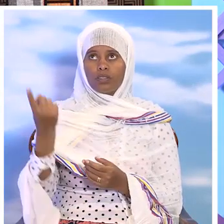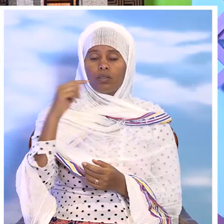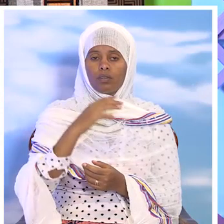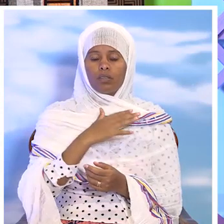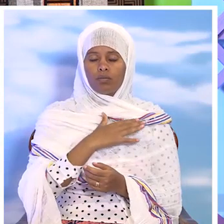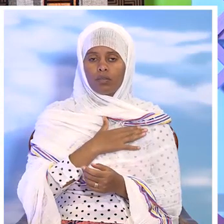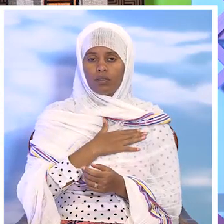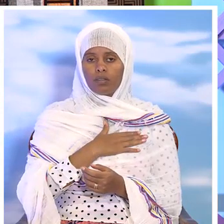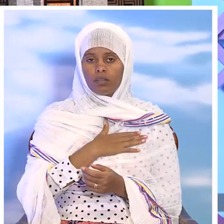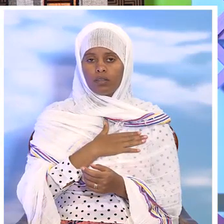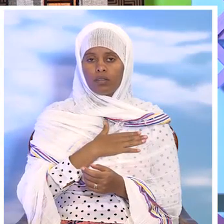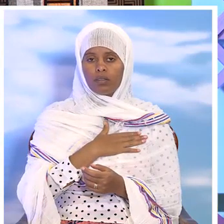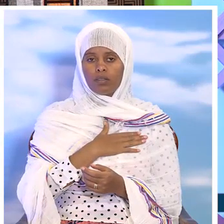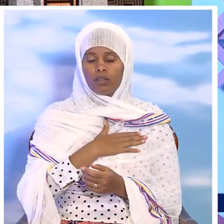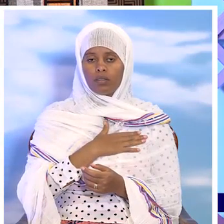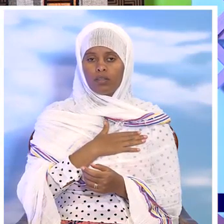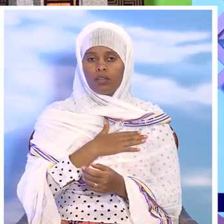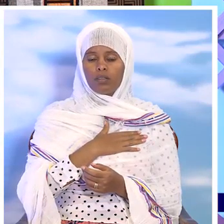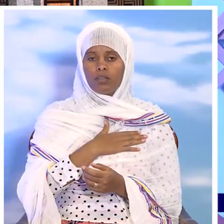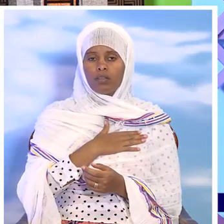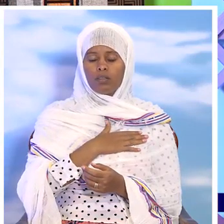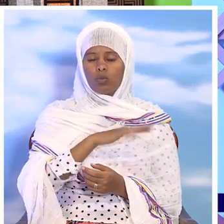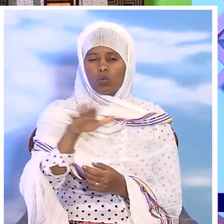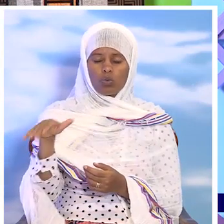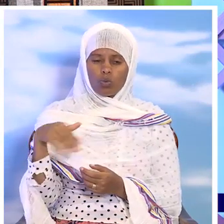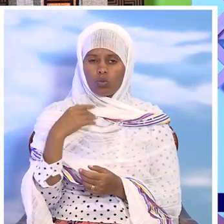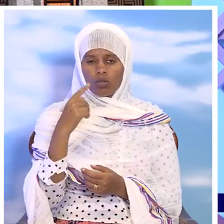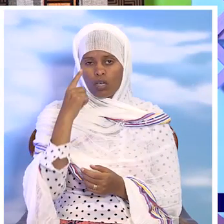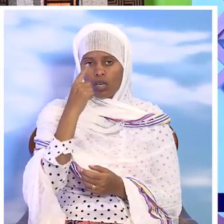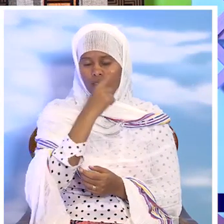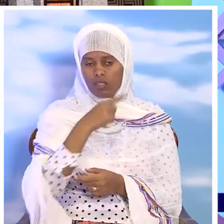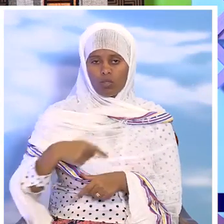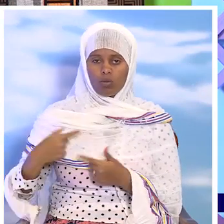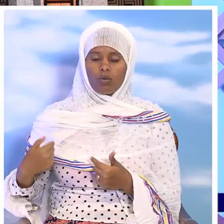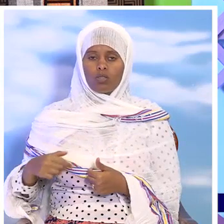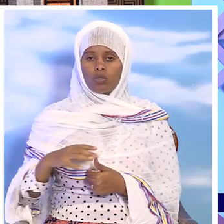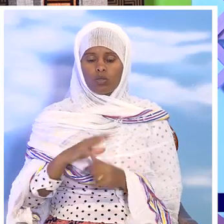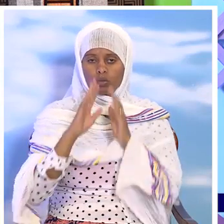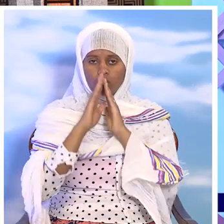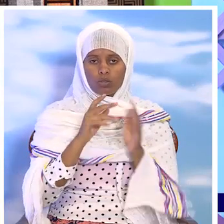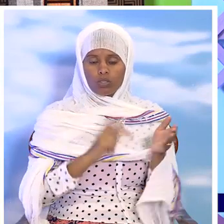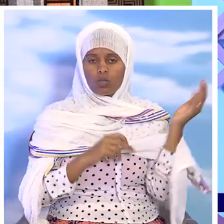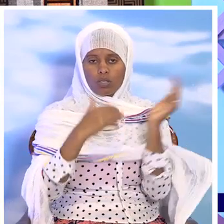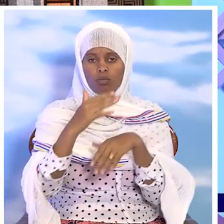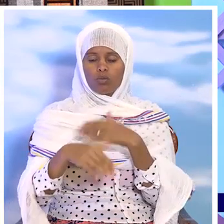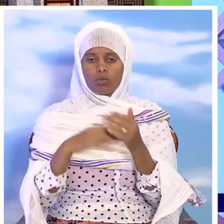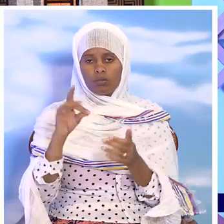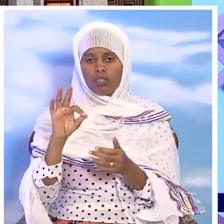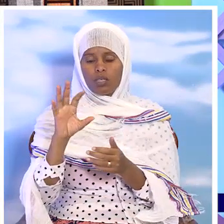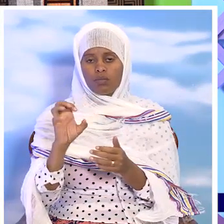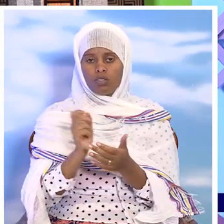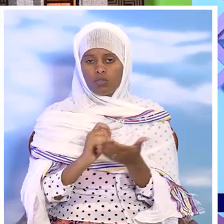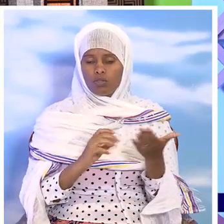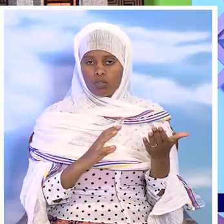ኣምላኽ ዓይነ ኩሉ ነፍሴ ፈወሻከ ኩሉ ዓይኒ ልቦና ዘለዎ ከምቲ ልበ ኣምላኽ ቅዱስ ዳዊት ኣብ መዝሙር 150 መወዳእታ